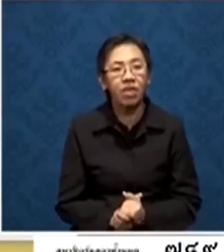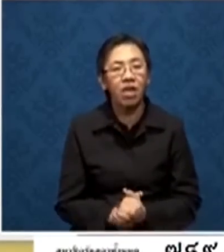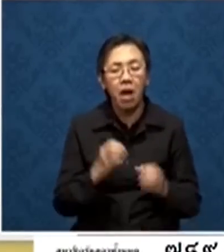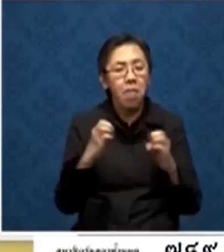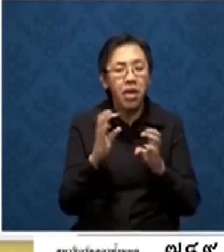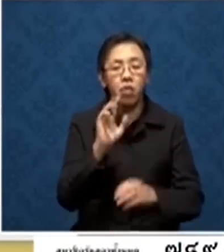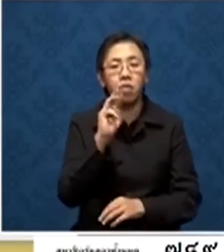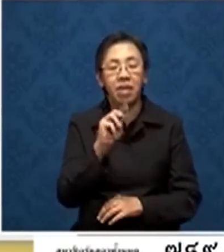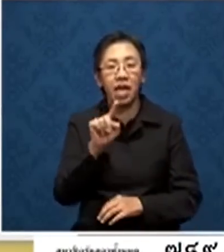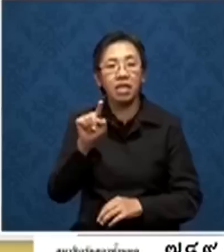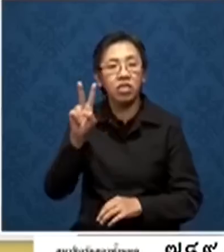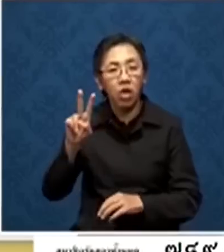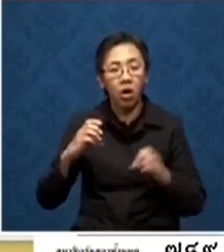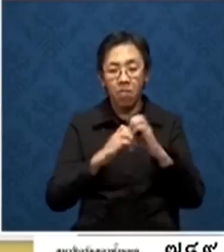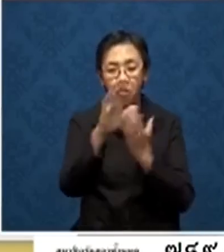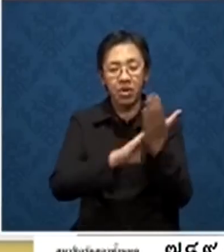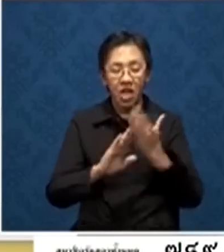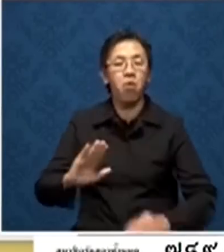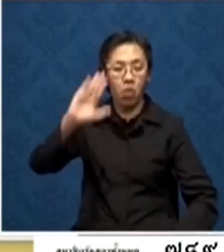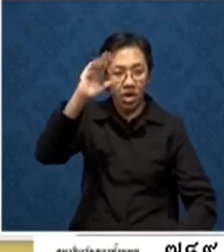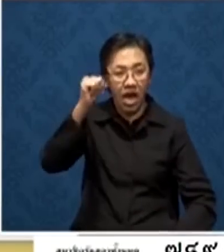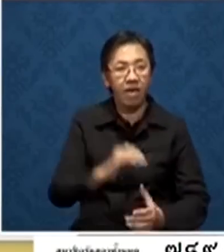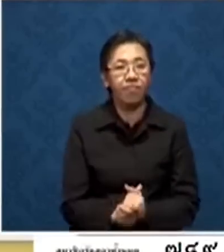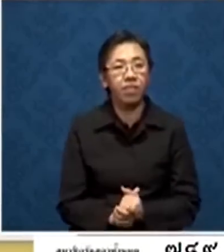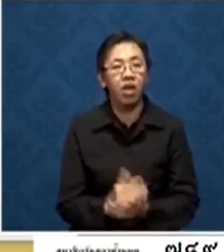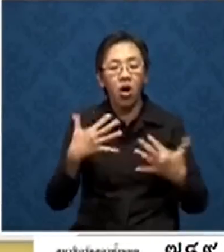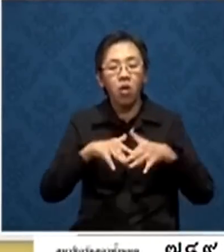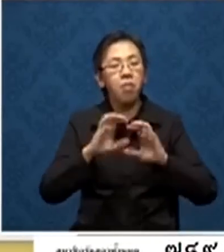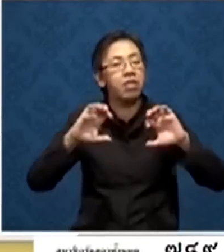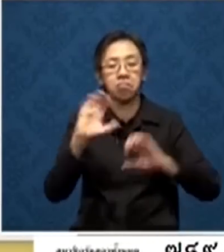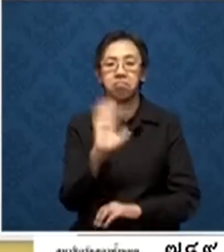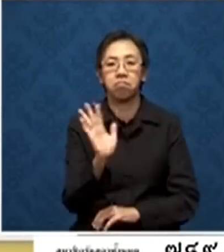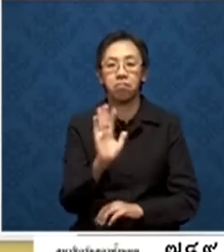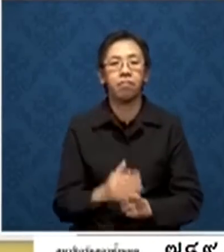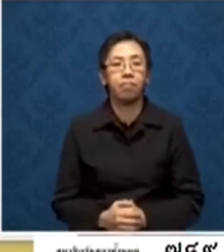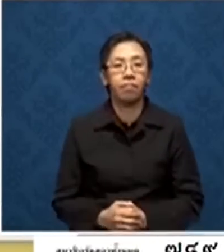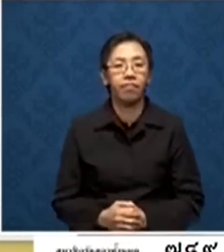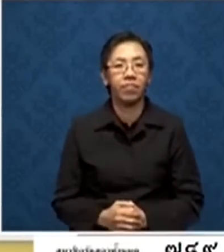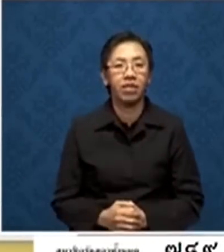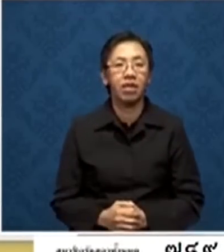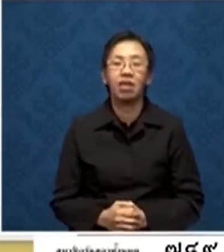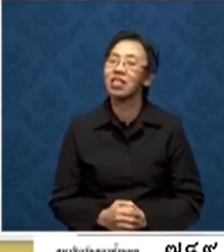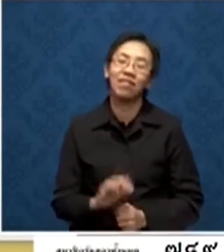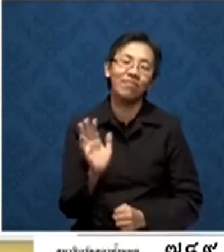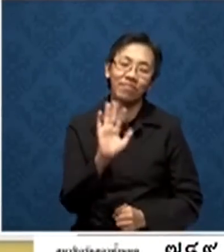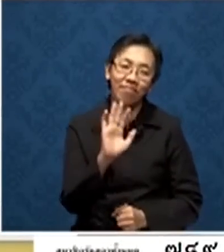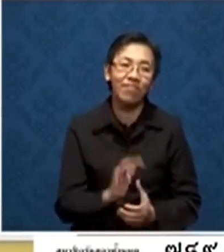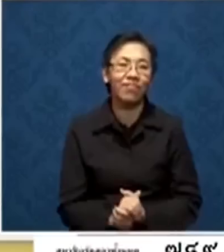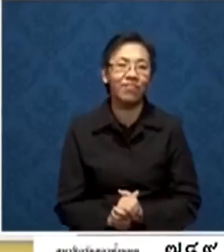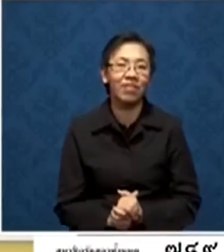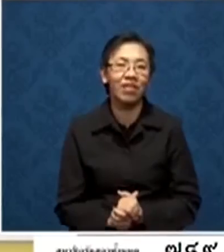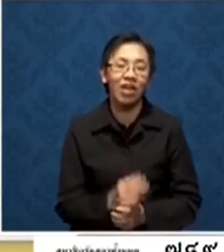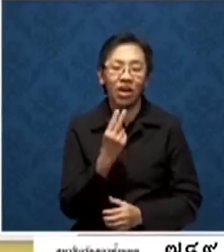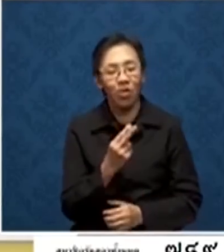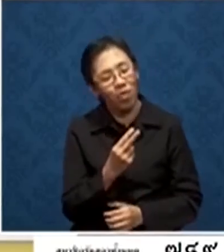กันจนถึง 2ภูมิใจไทยจะลงให้ท่านครับและไม่ร่วมรัฐบาลกับท่านด้วยแต่มันไม่ใช่ครับพฤติกรรมสิ่ง